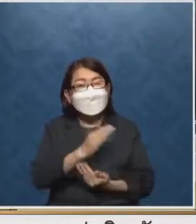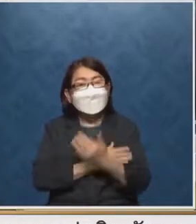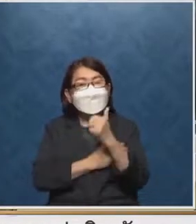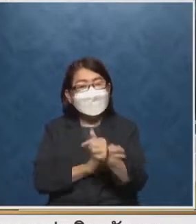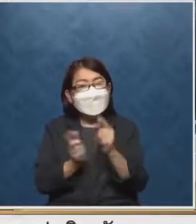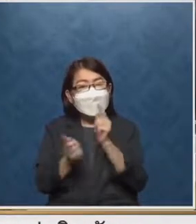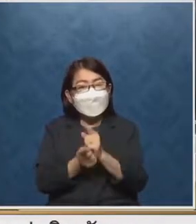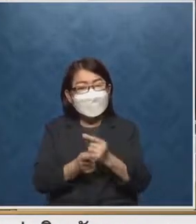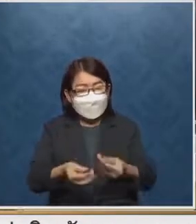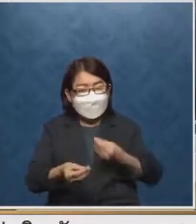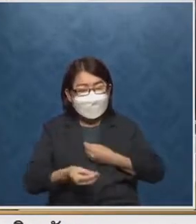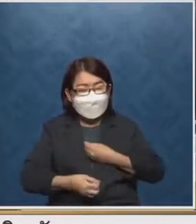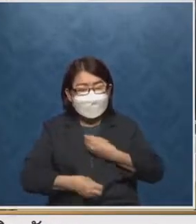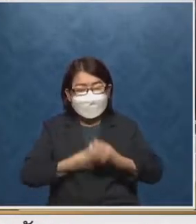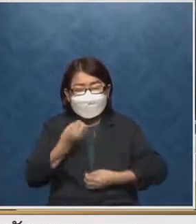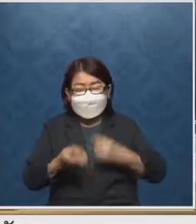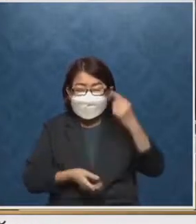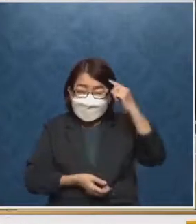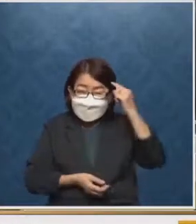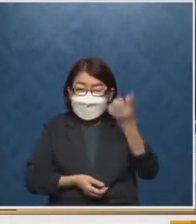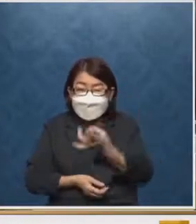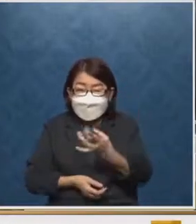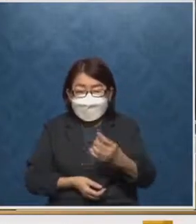ความคิดเห็นก็อยากแสดงความคิดเห็น